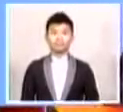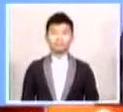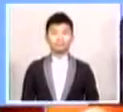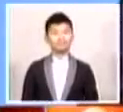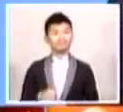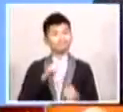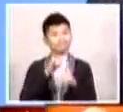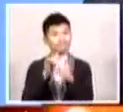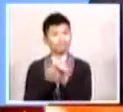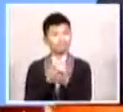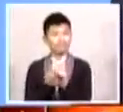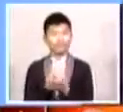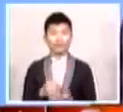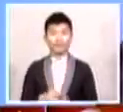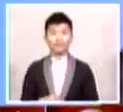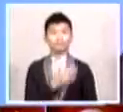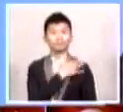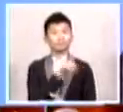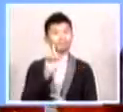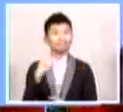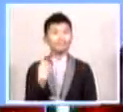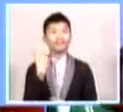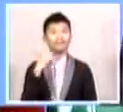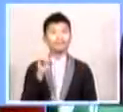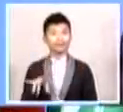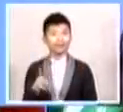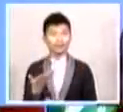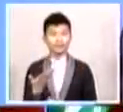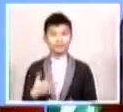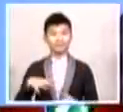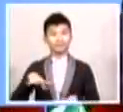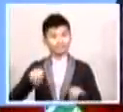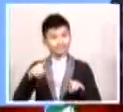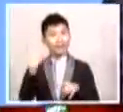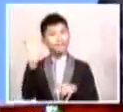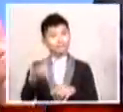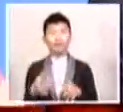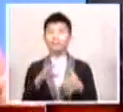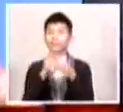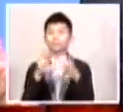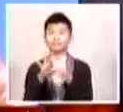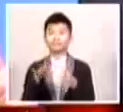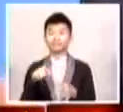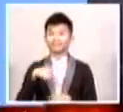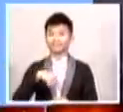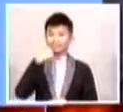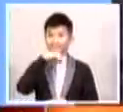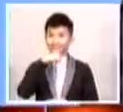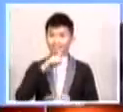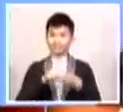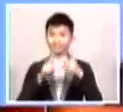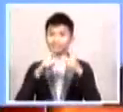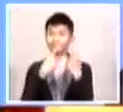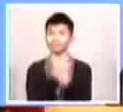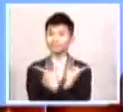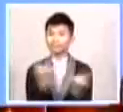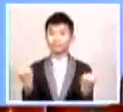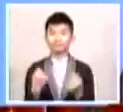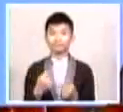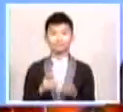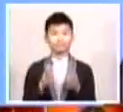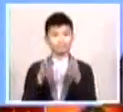亲爱的国人同胞，无论你从哪里来，无论先来后到，我们都是这块土地的主人。